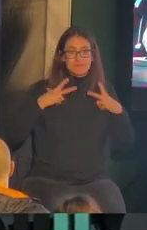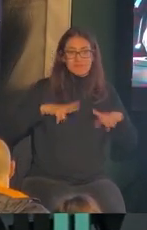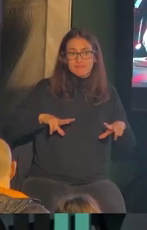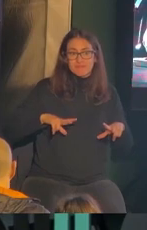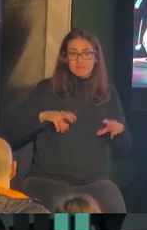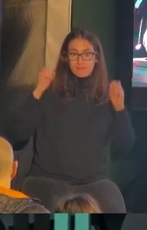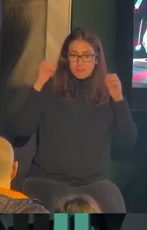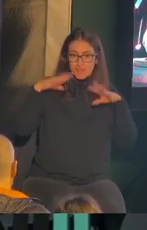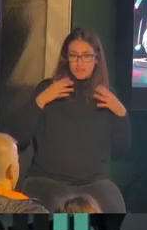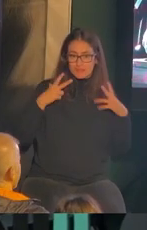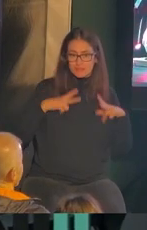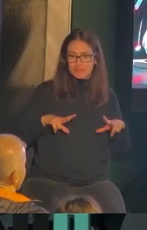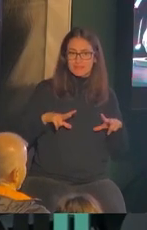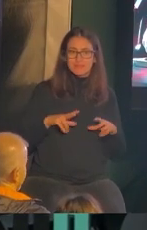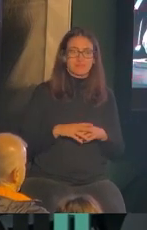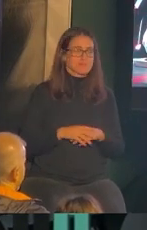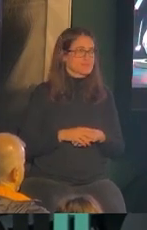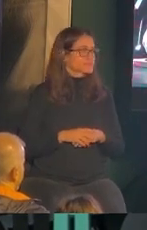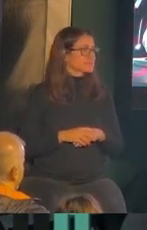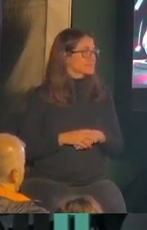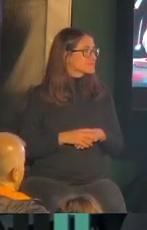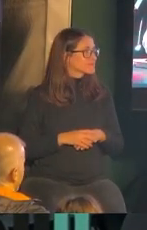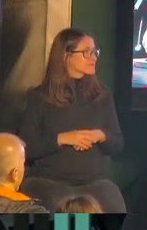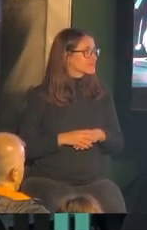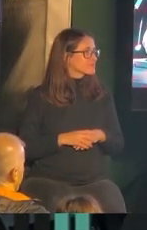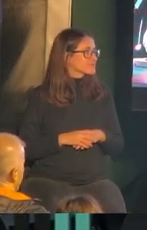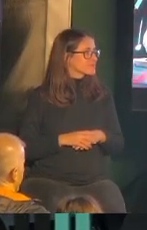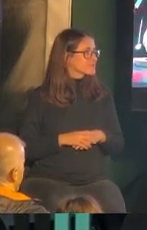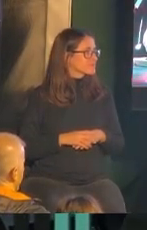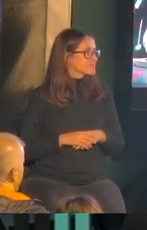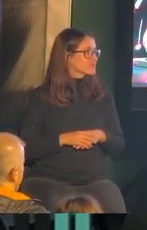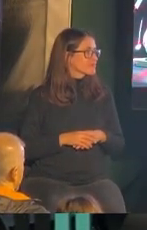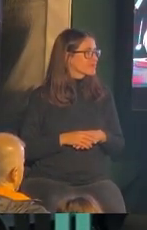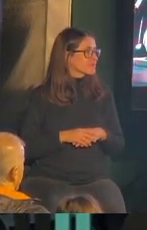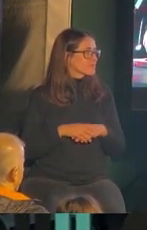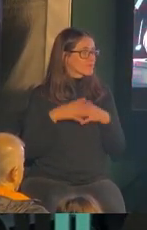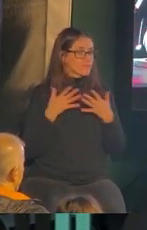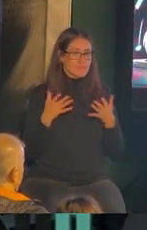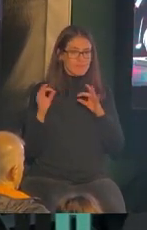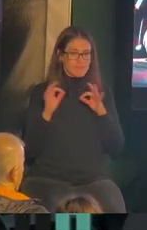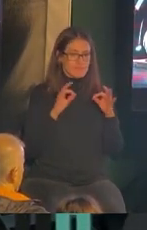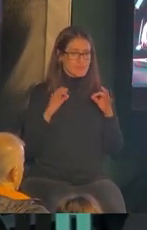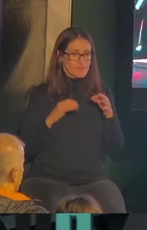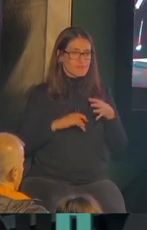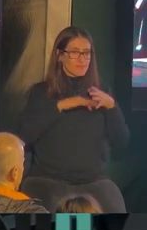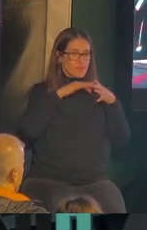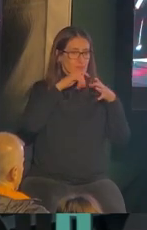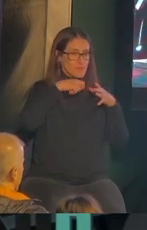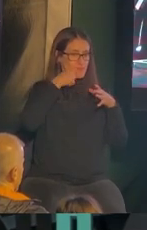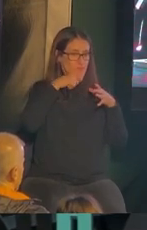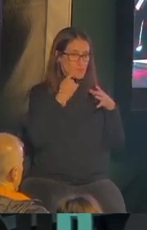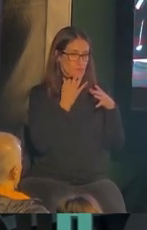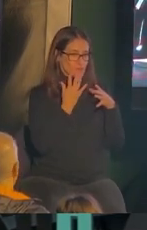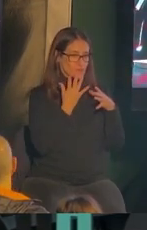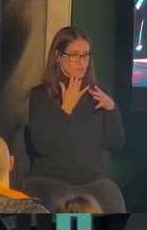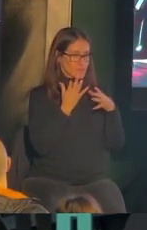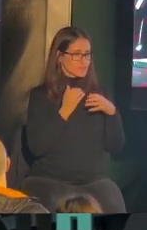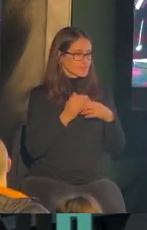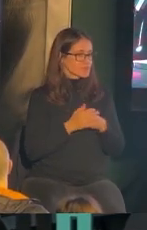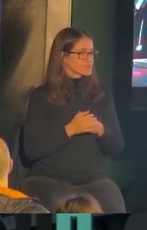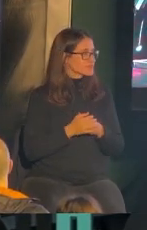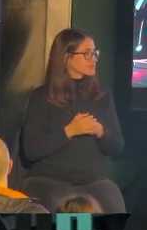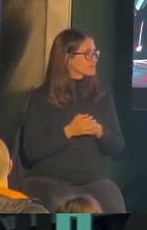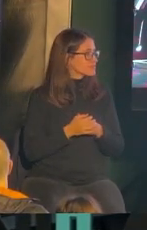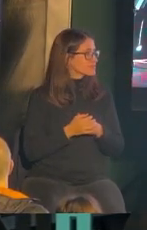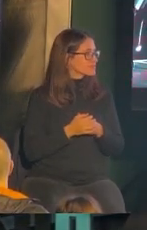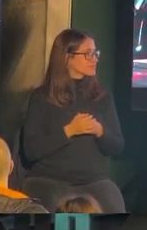màgia, el que farem, gràcies, el que farem és passar a fer la mousse. Vale. Això ho posarem cap